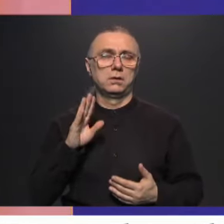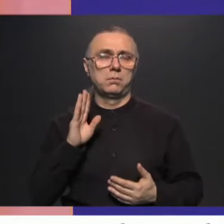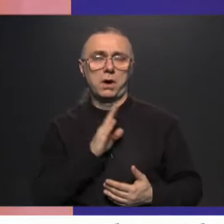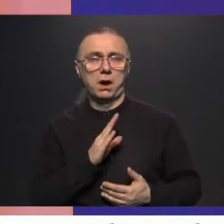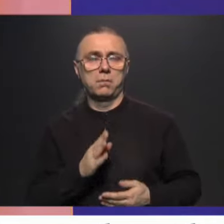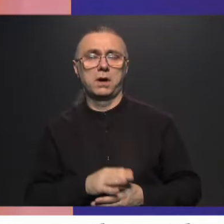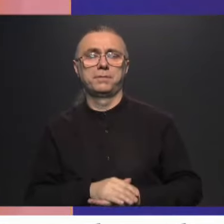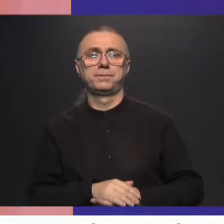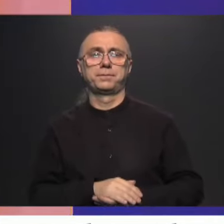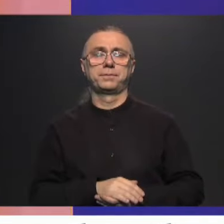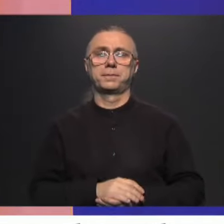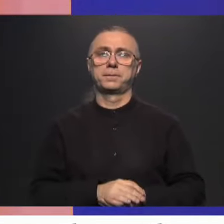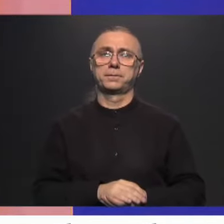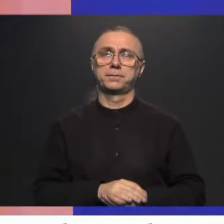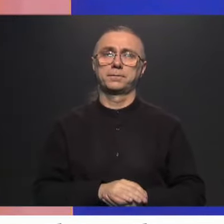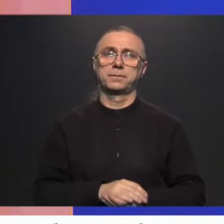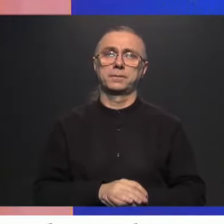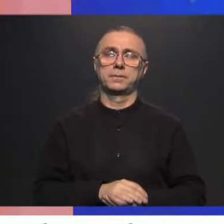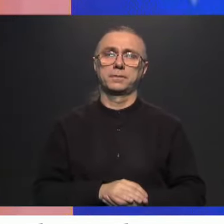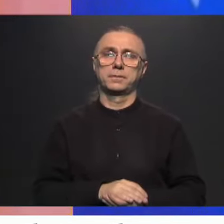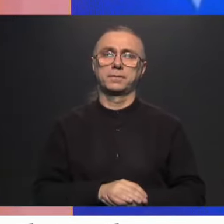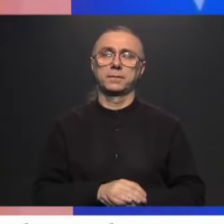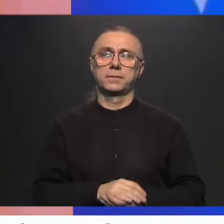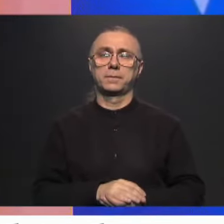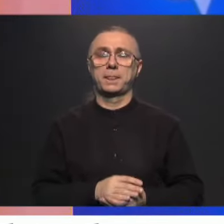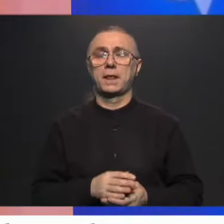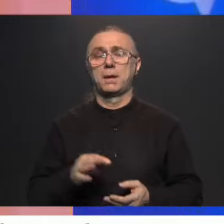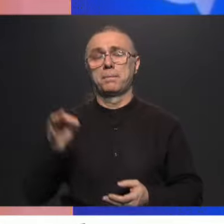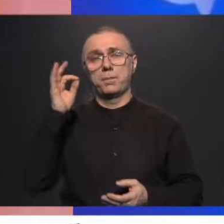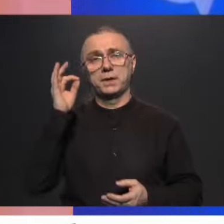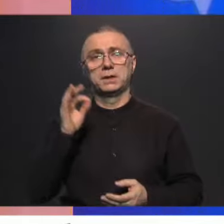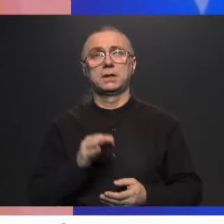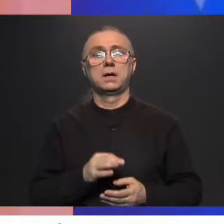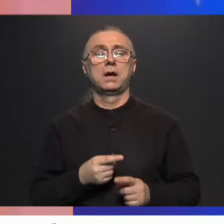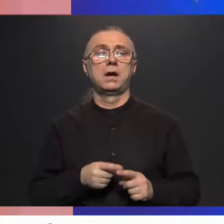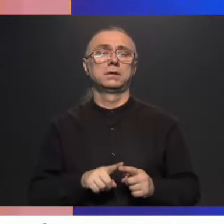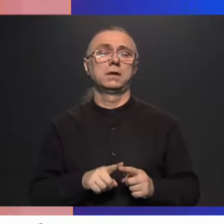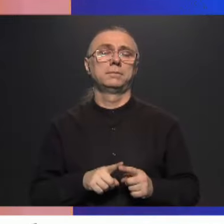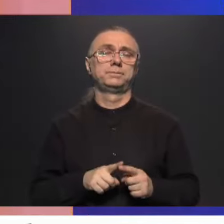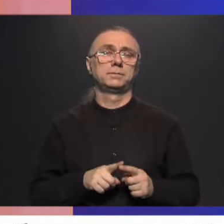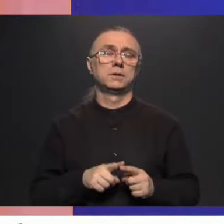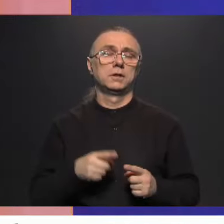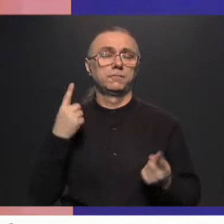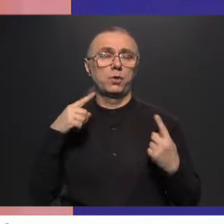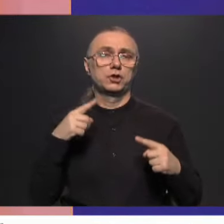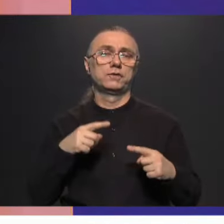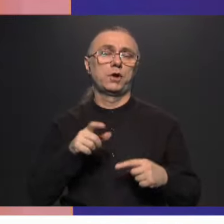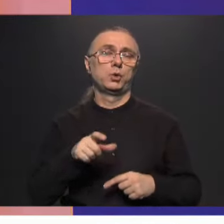прочесть стихотворение. Ну, это все что угодно. Поминки – это творчество